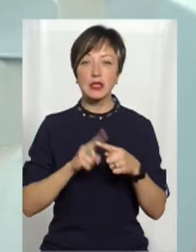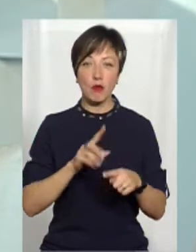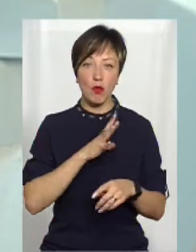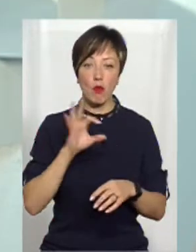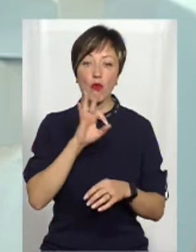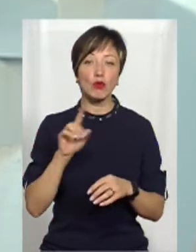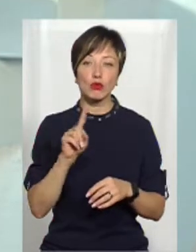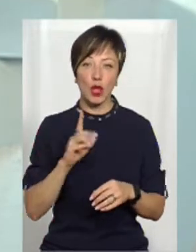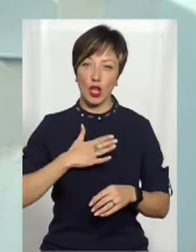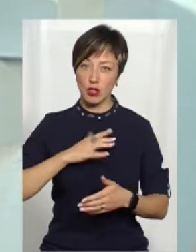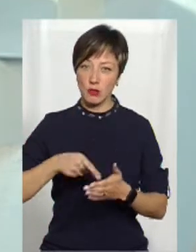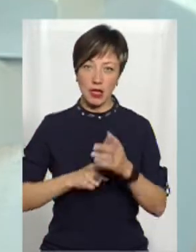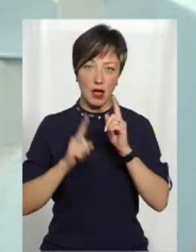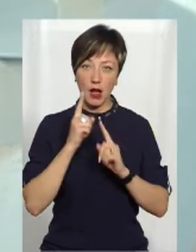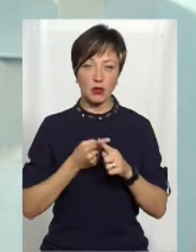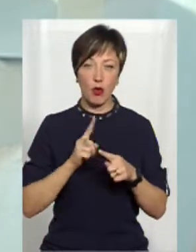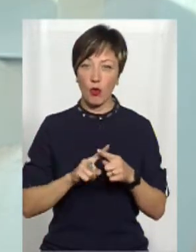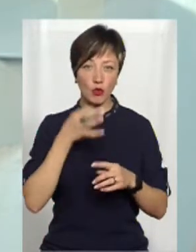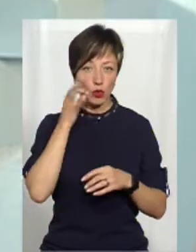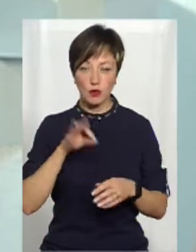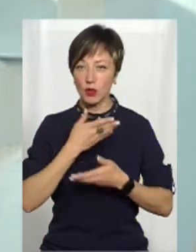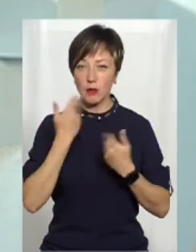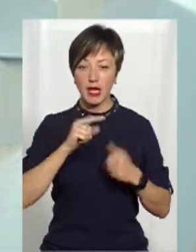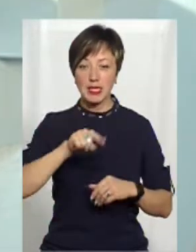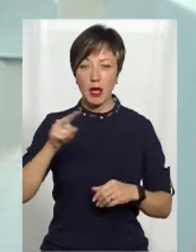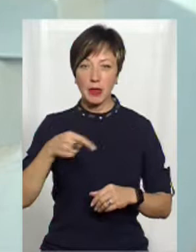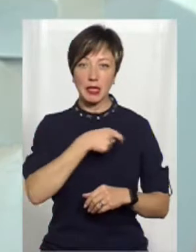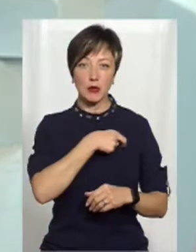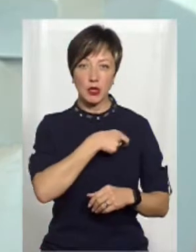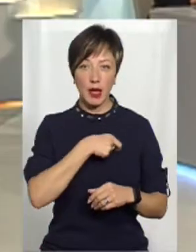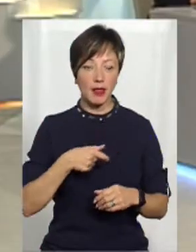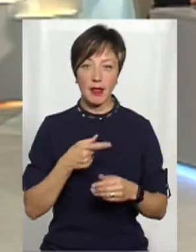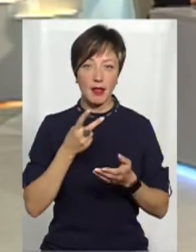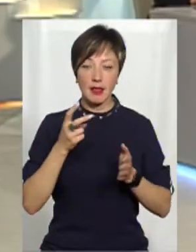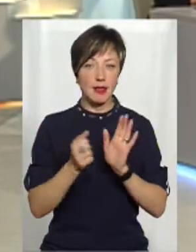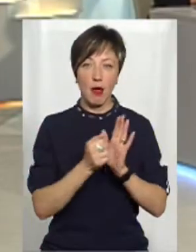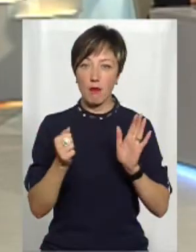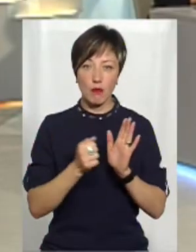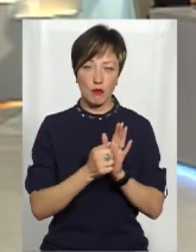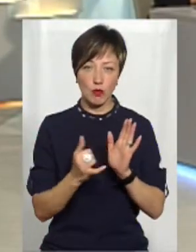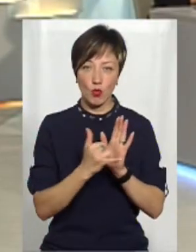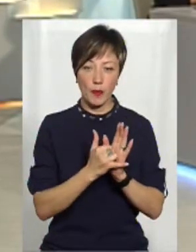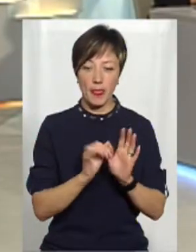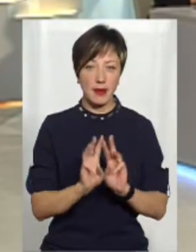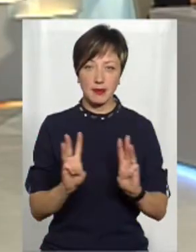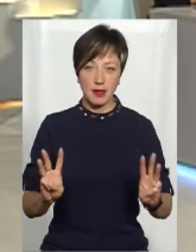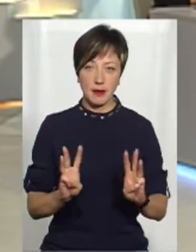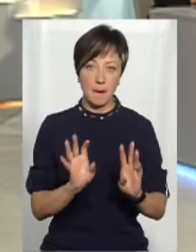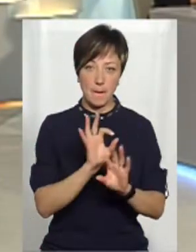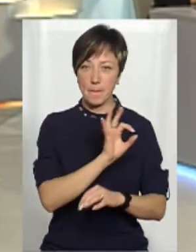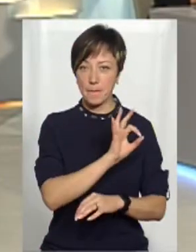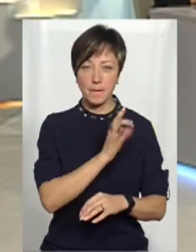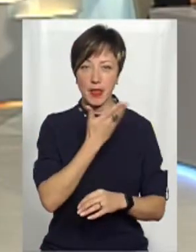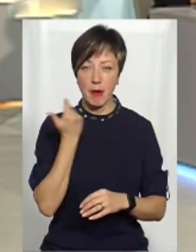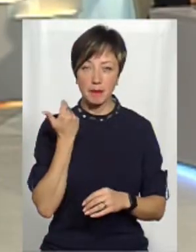запит. Наша міська рада такого не практикує. Запити взагалі депутатів не публікуються на сайті.